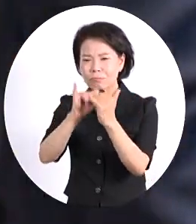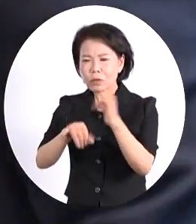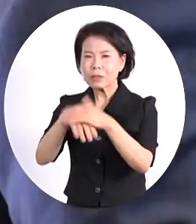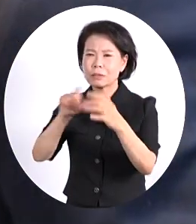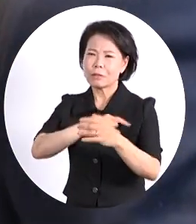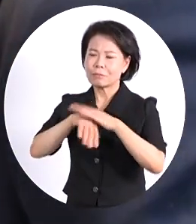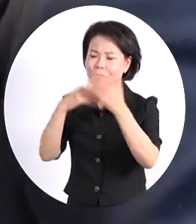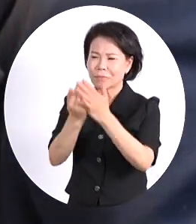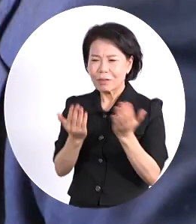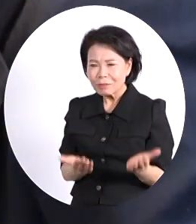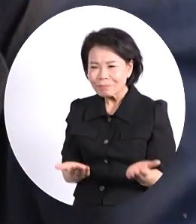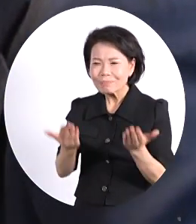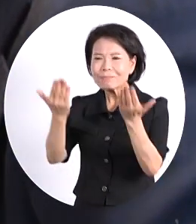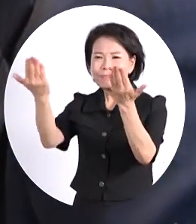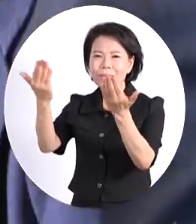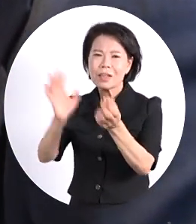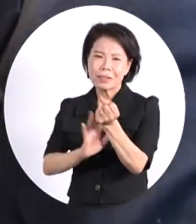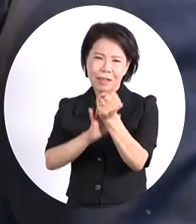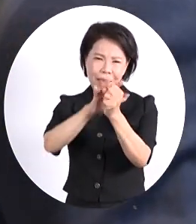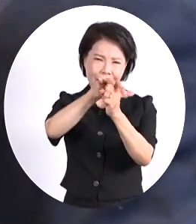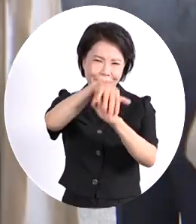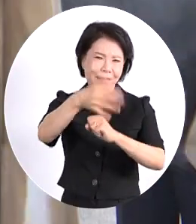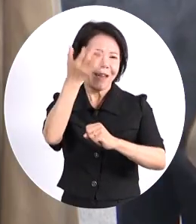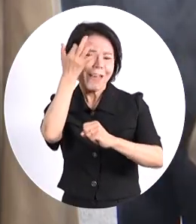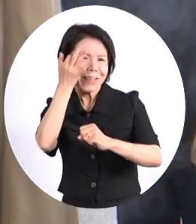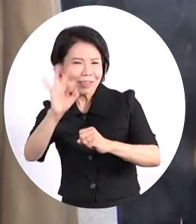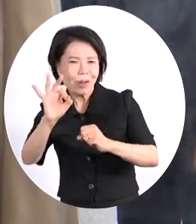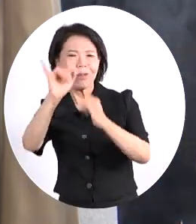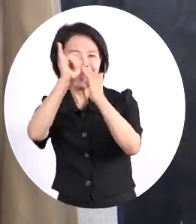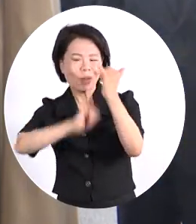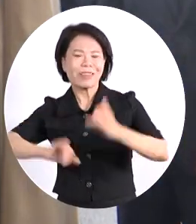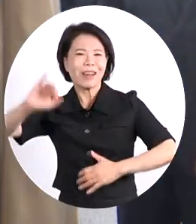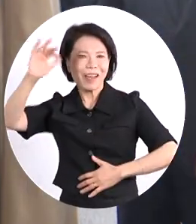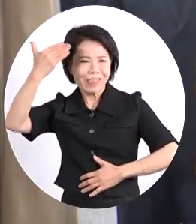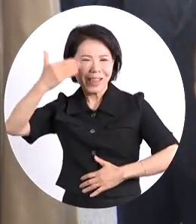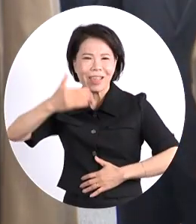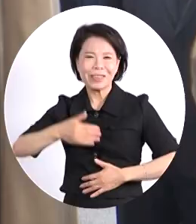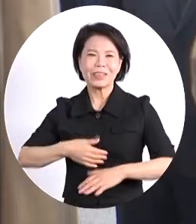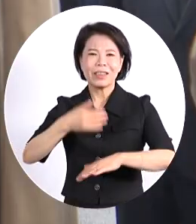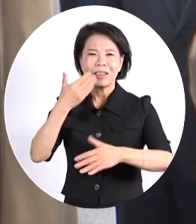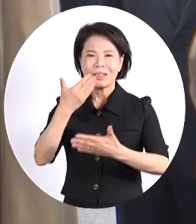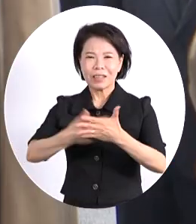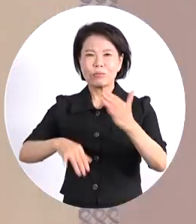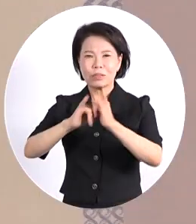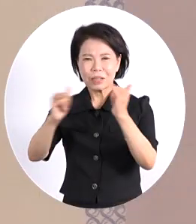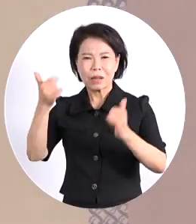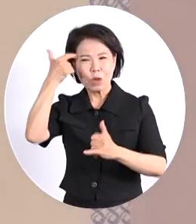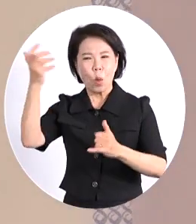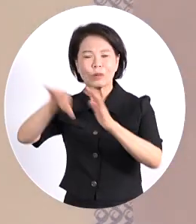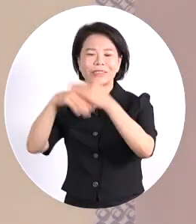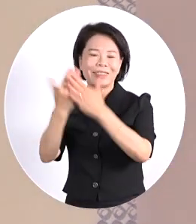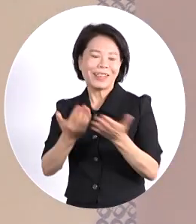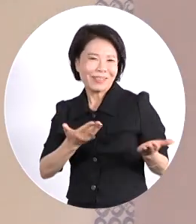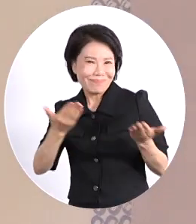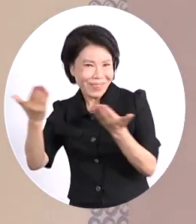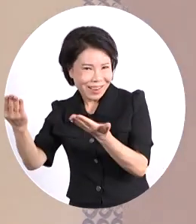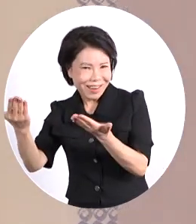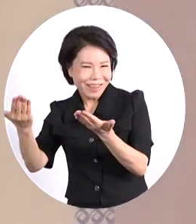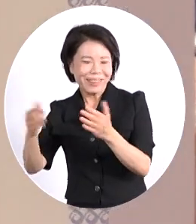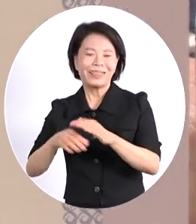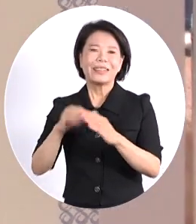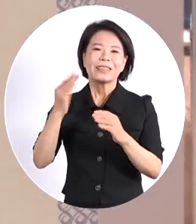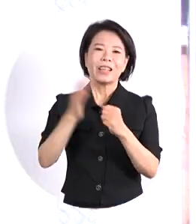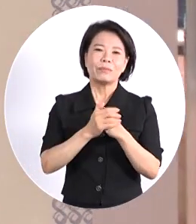4.3의 진실이 세계가 인정한 역사임을 알렸습니다. 지난 18일 제주 4.3 평화공원